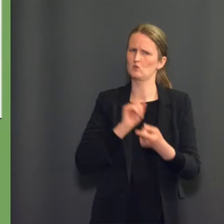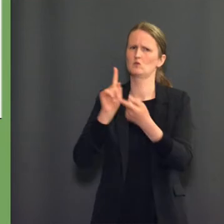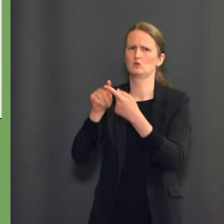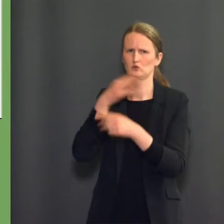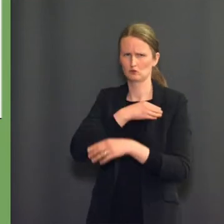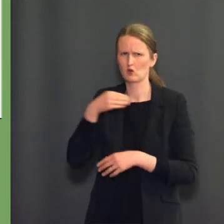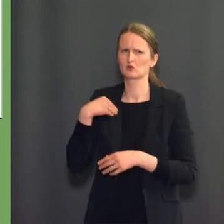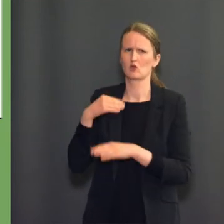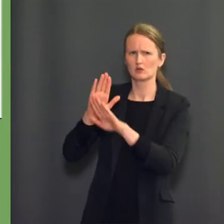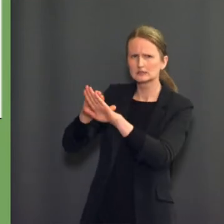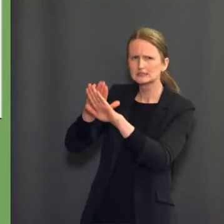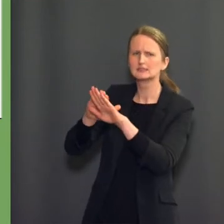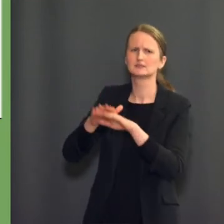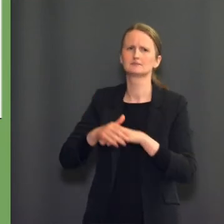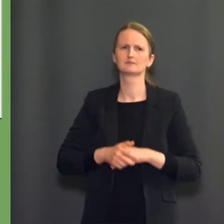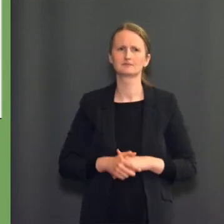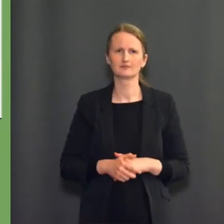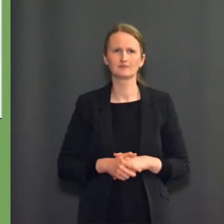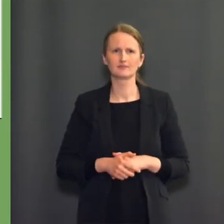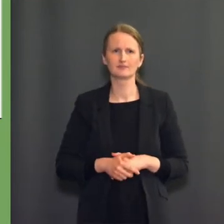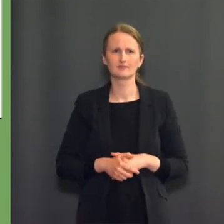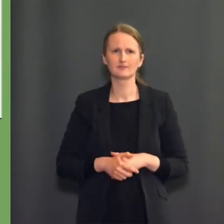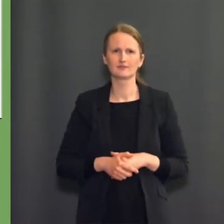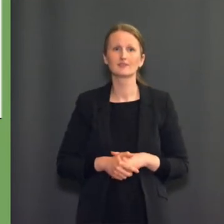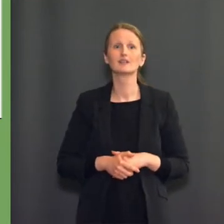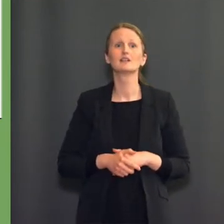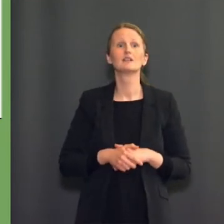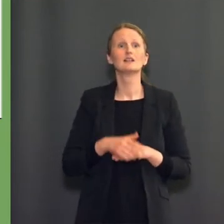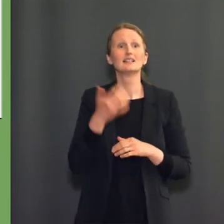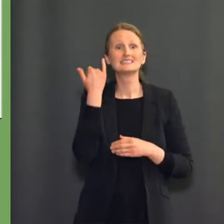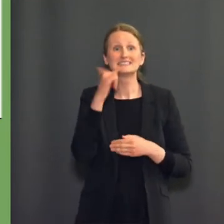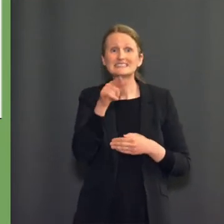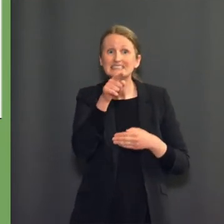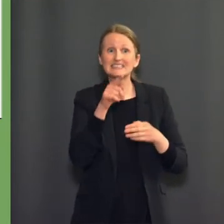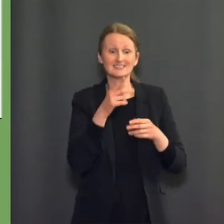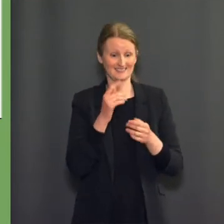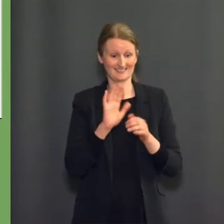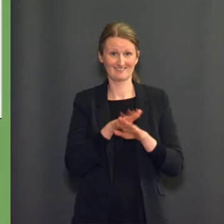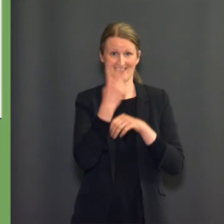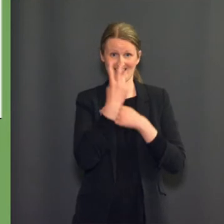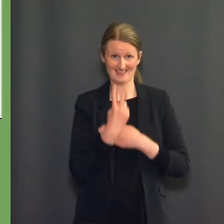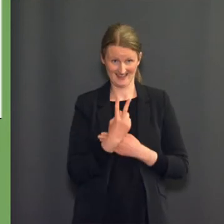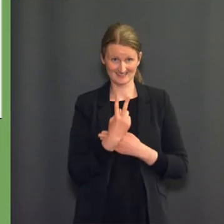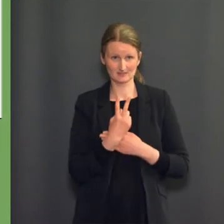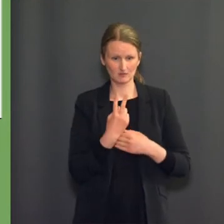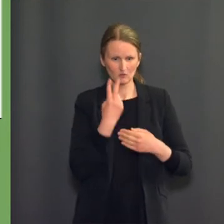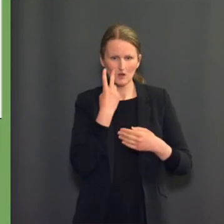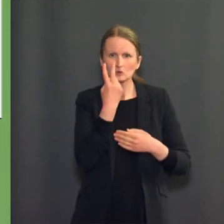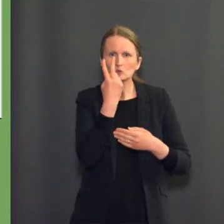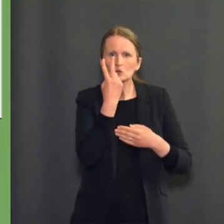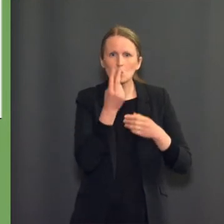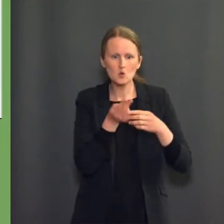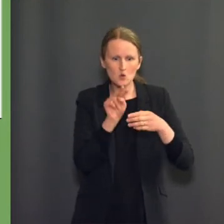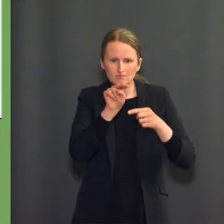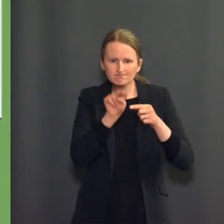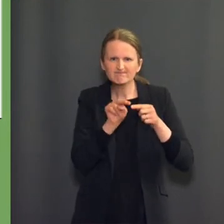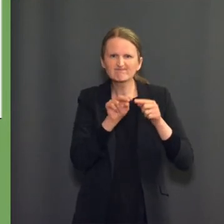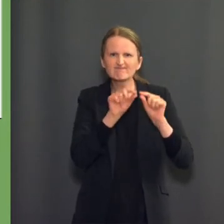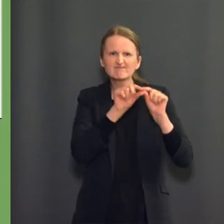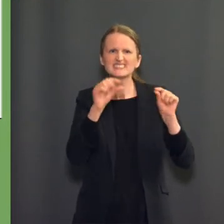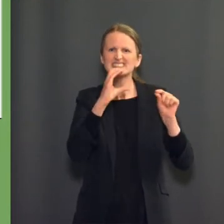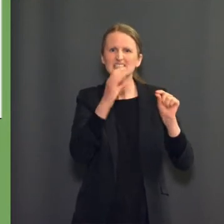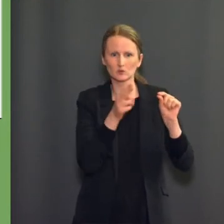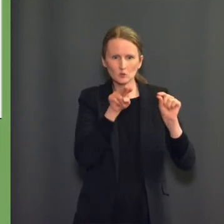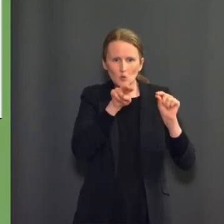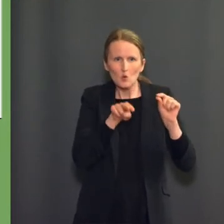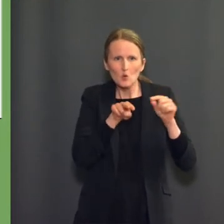est positif. C'est une alarme qui vous informe que vous produisez beaucoup de virus. Vous êtes probablement très